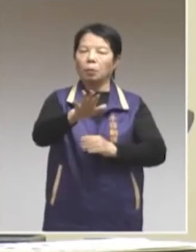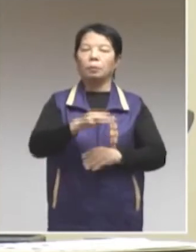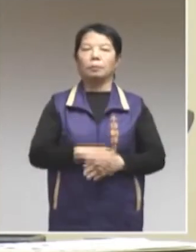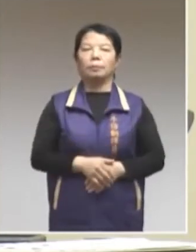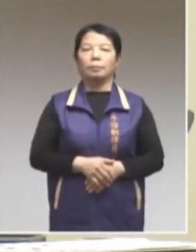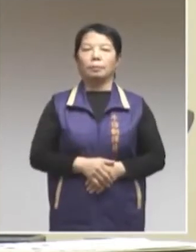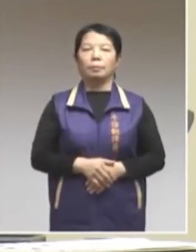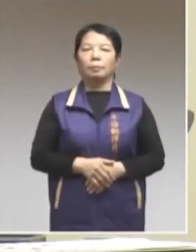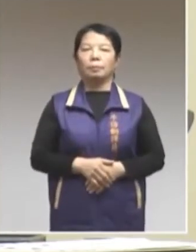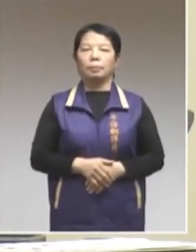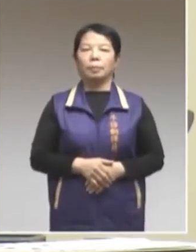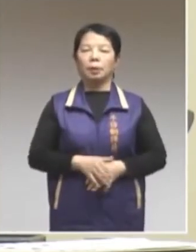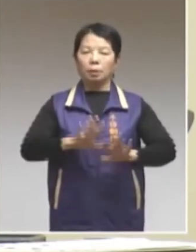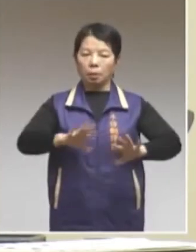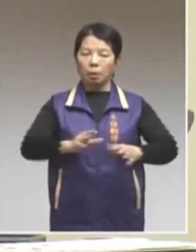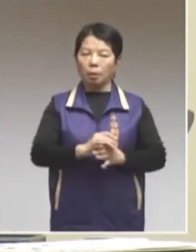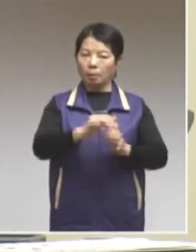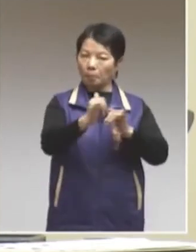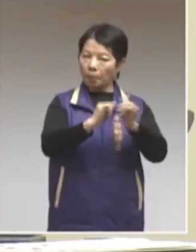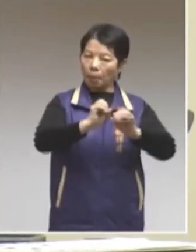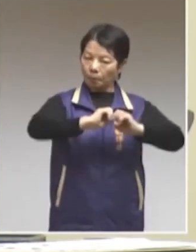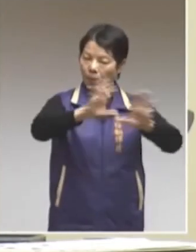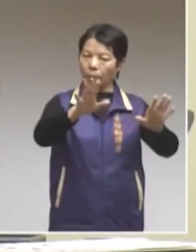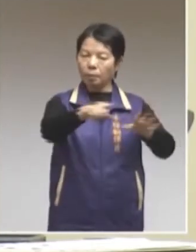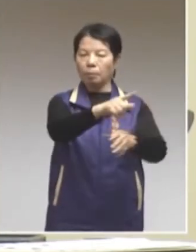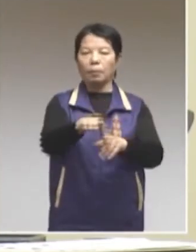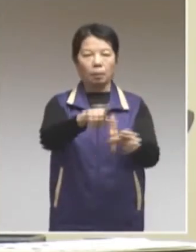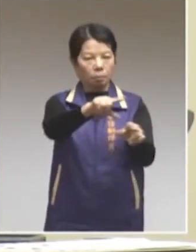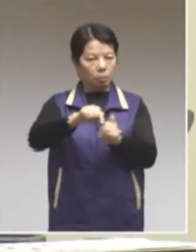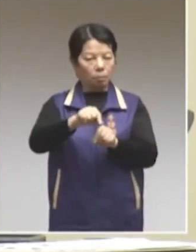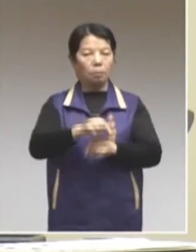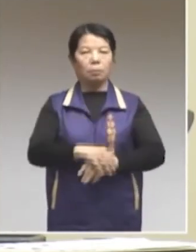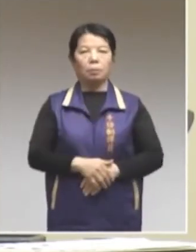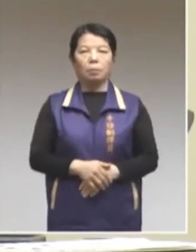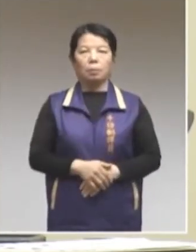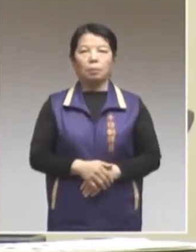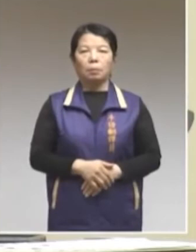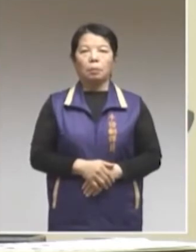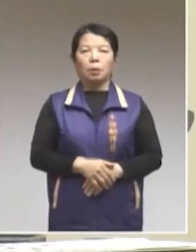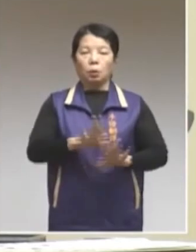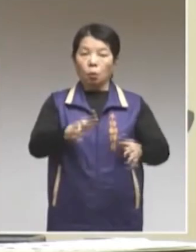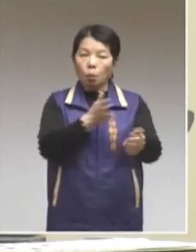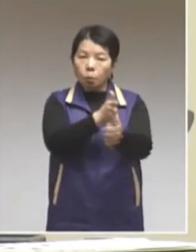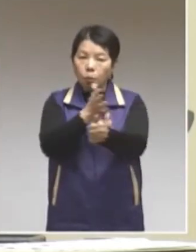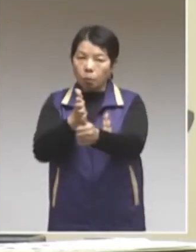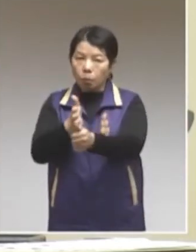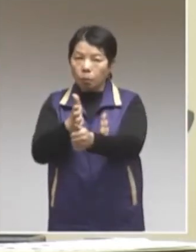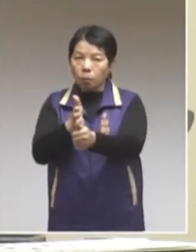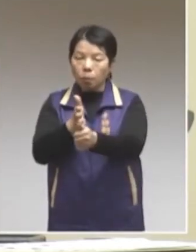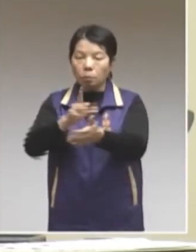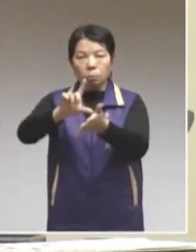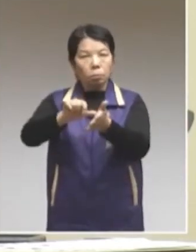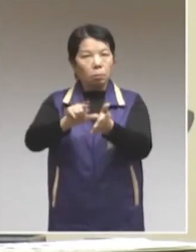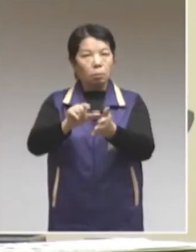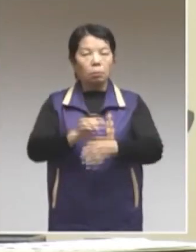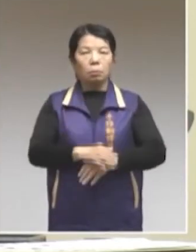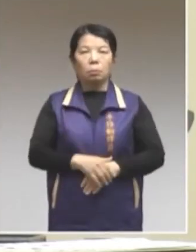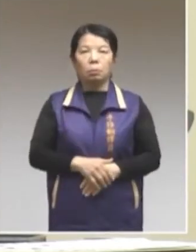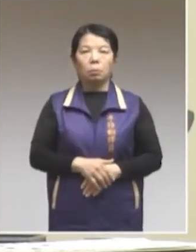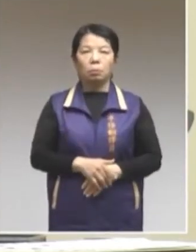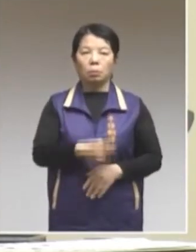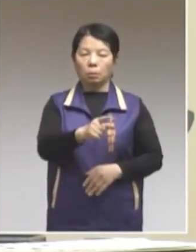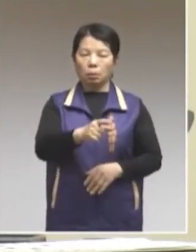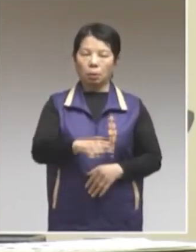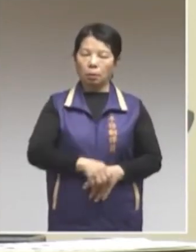提醒市民朋友能够遵守我们相关的疫调在进行的时候，希望说能够赶